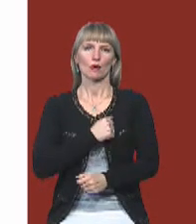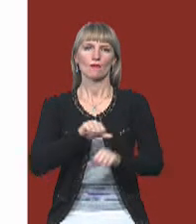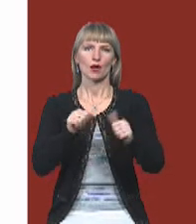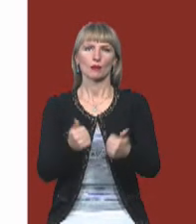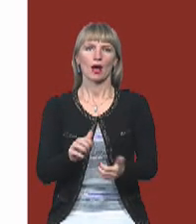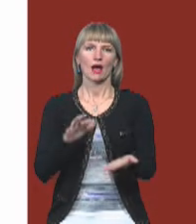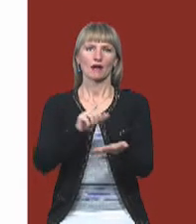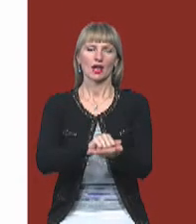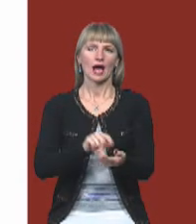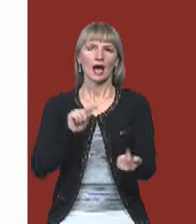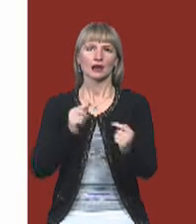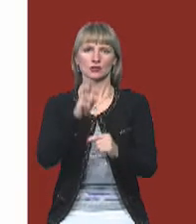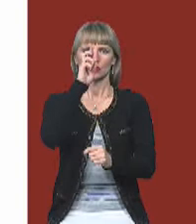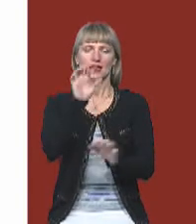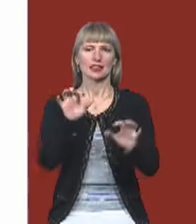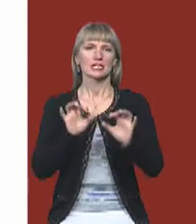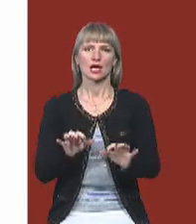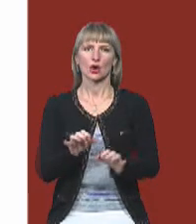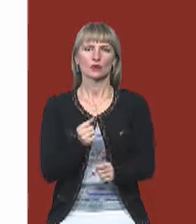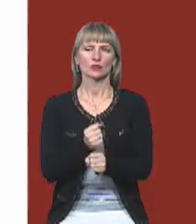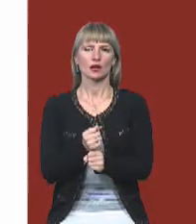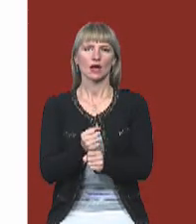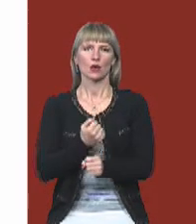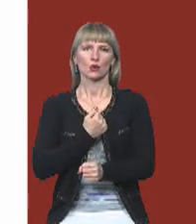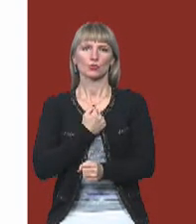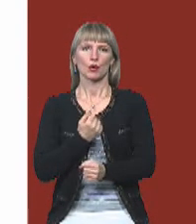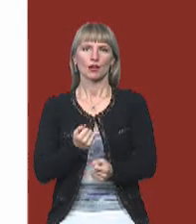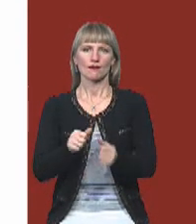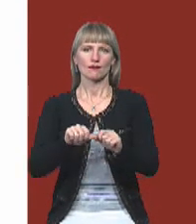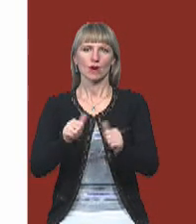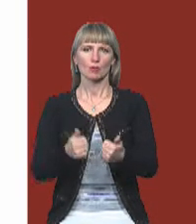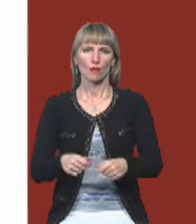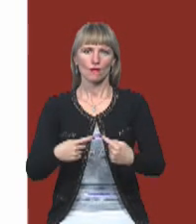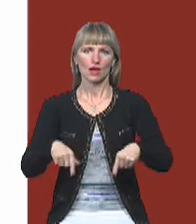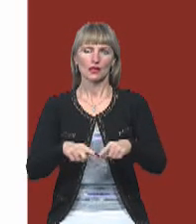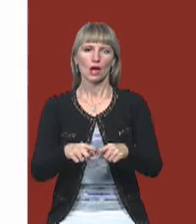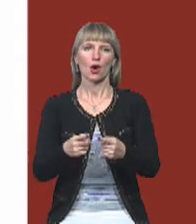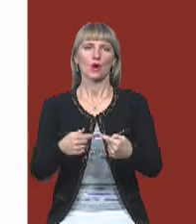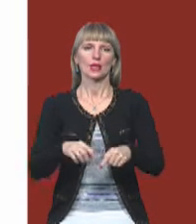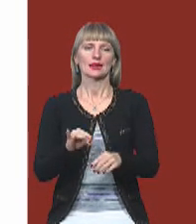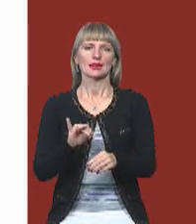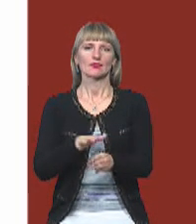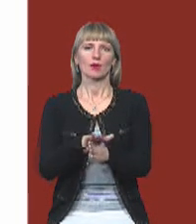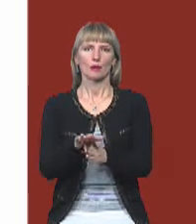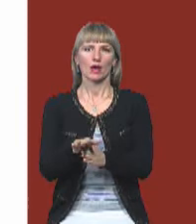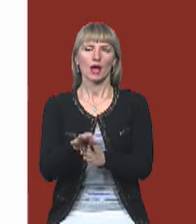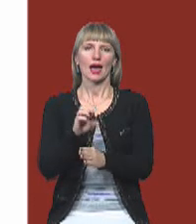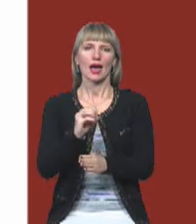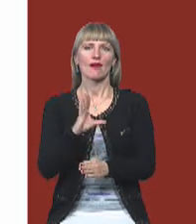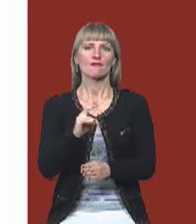агресора та антидержавними незаконно утвореними озброєними формуваннями, організації та здійснення евакуаційних заходів,